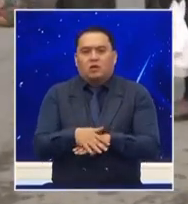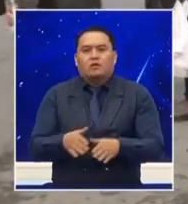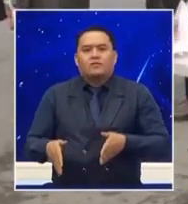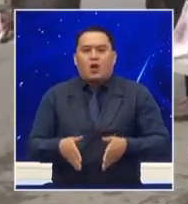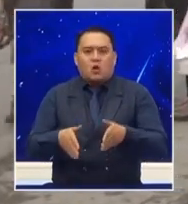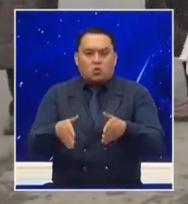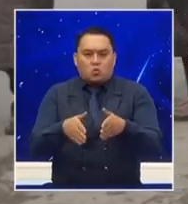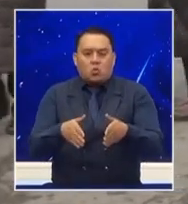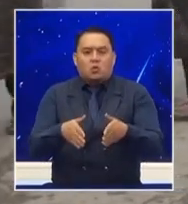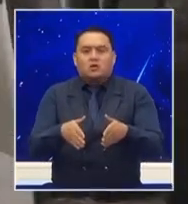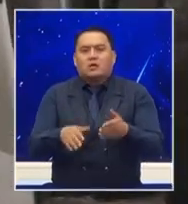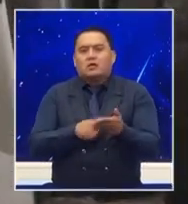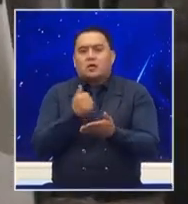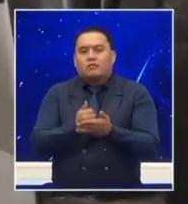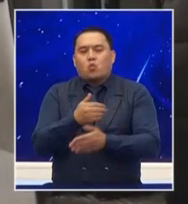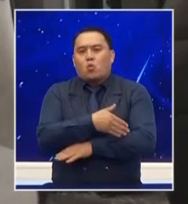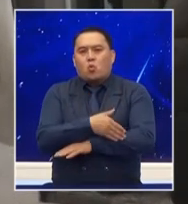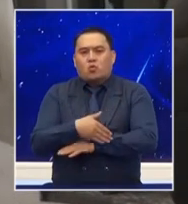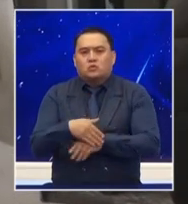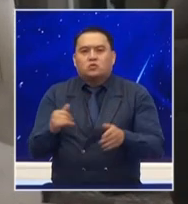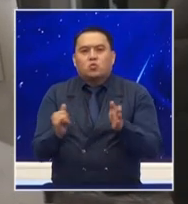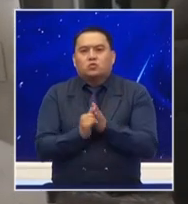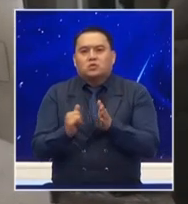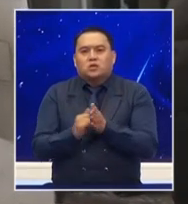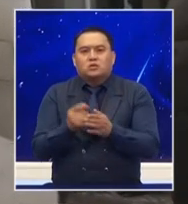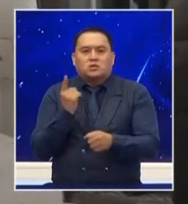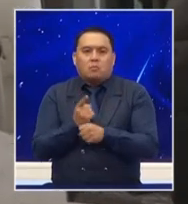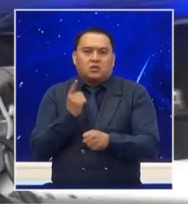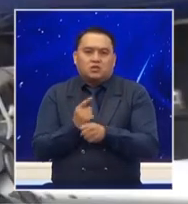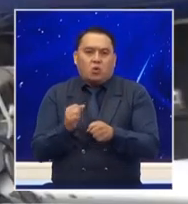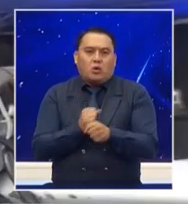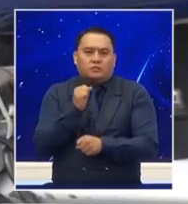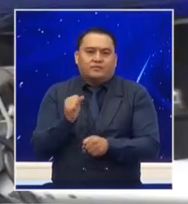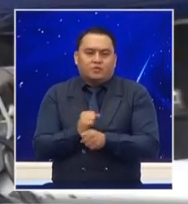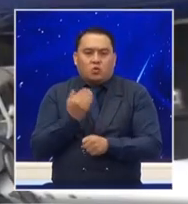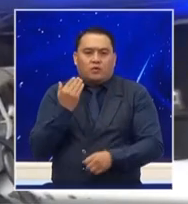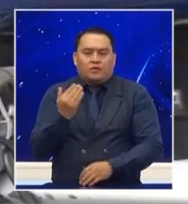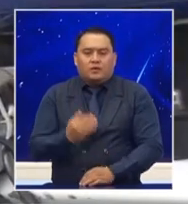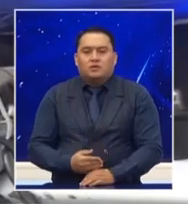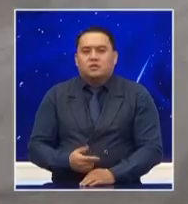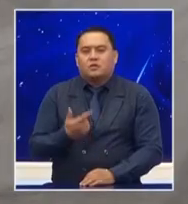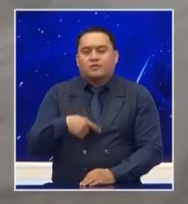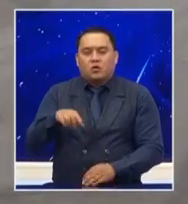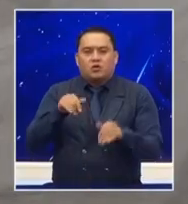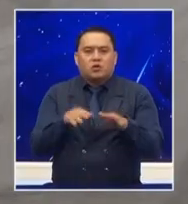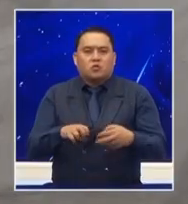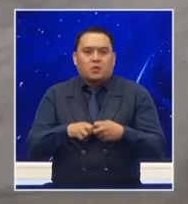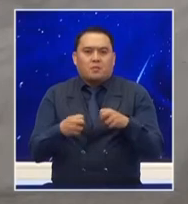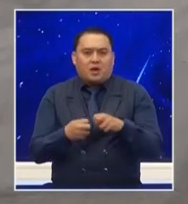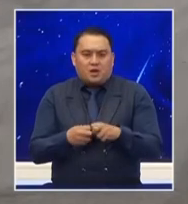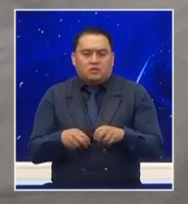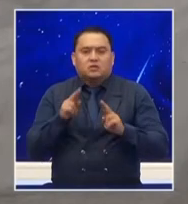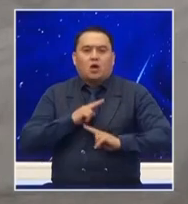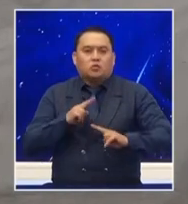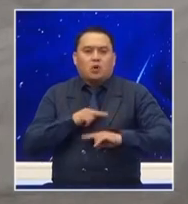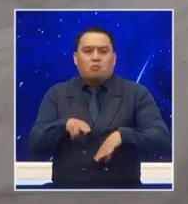Чтобы хоть как-то разгрузить главную улицу, здесь установили запрещающие остановку дорожные знаки. Со своей стороны решают эту проблему и